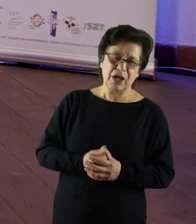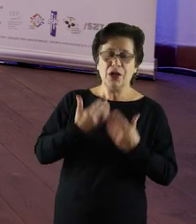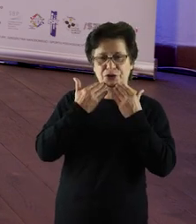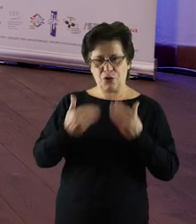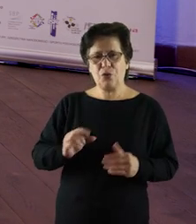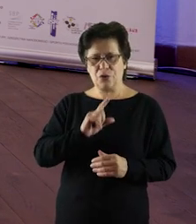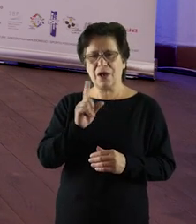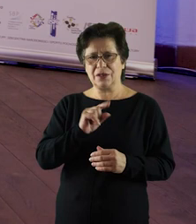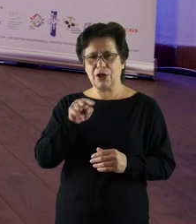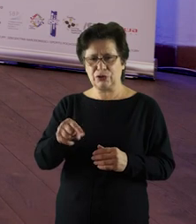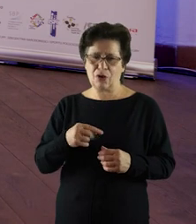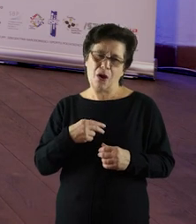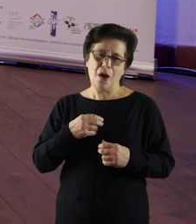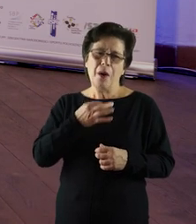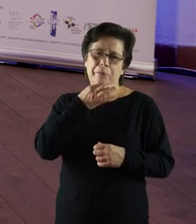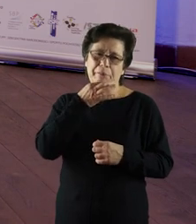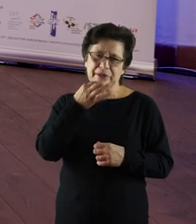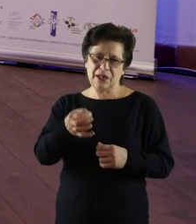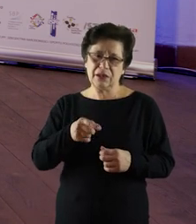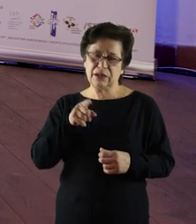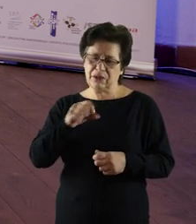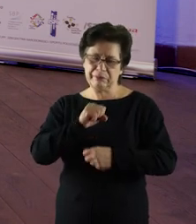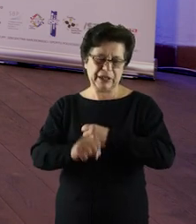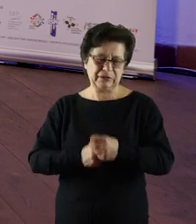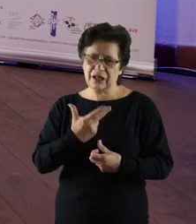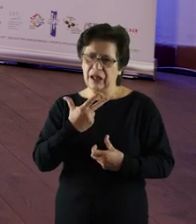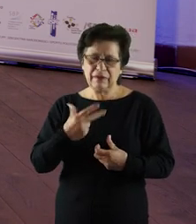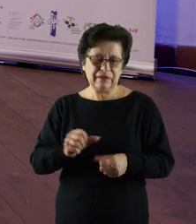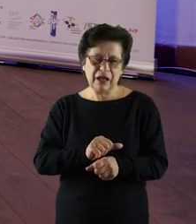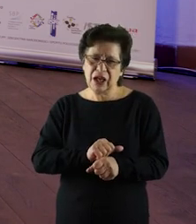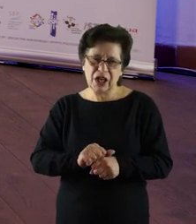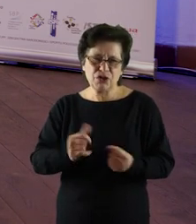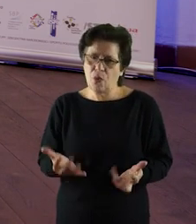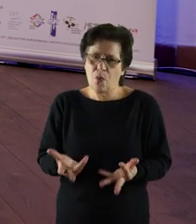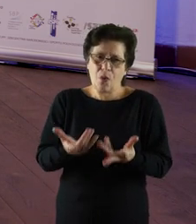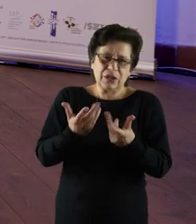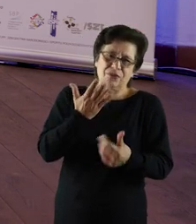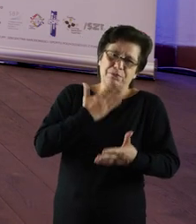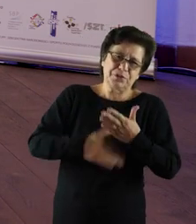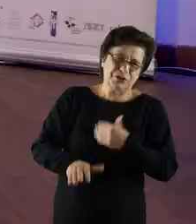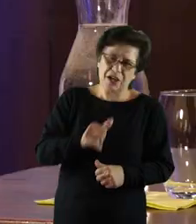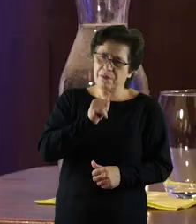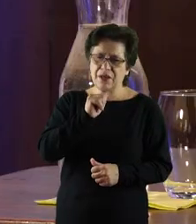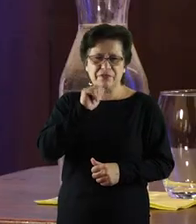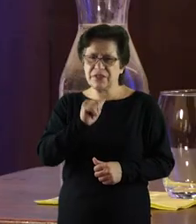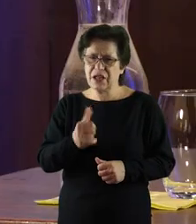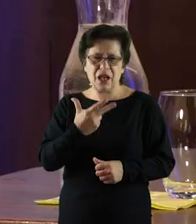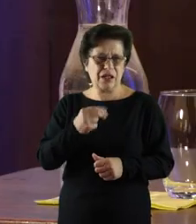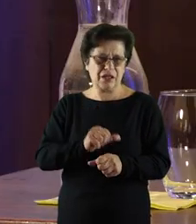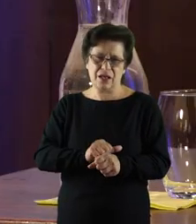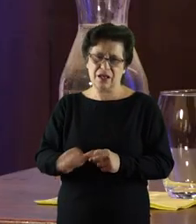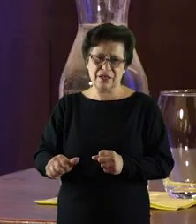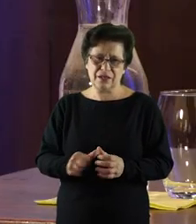i mówiła wam, że moja praca jest lekka, łatwa i przyjemna i wszystko mi się świetnie udaje. Otóż wcale tak nie jest. Niektóre